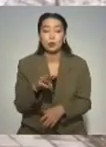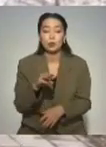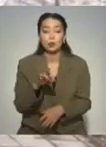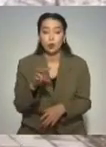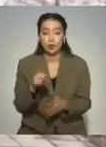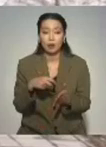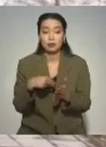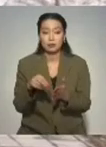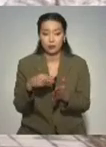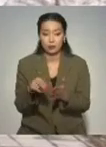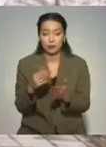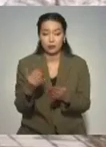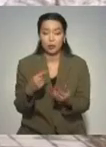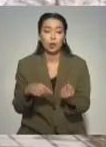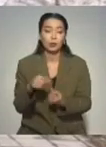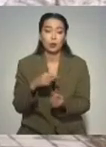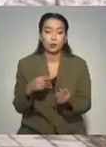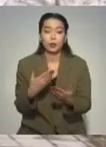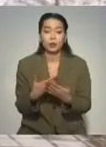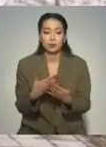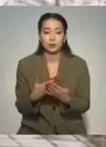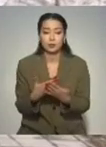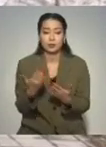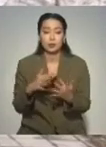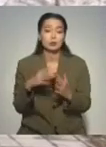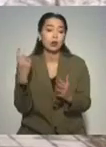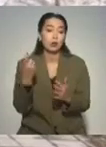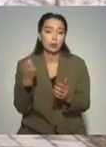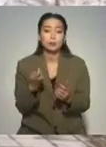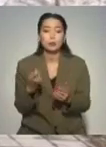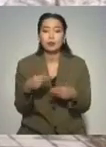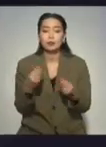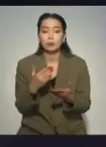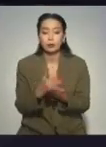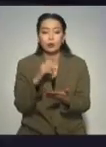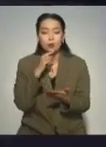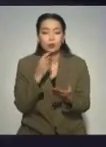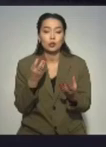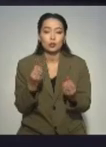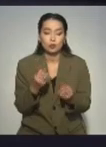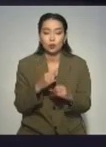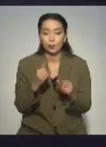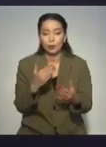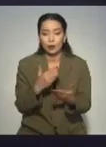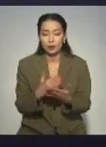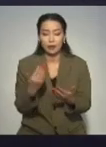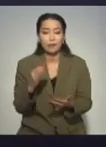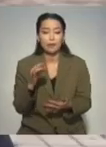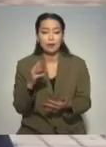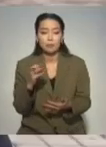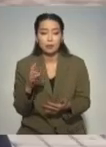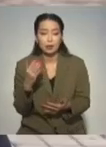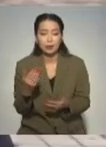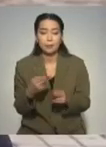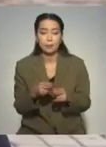етсе, товаропроизводительдерге. Оны өзіміздің шаруалар береді кішкене. Онда нарықта тағы да баға көтеріледі. Жерменшілермен сөйлескенде олар да